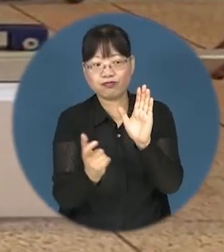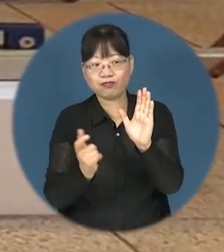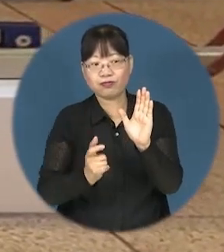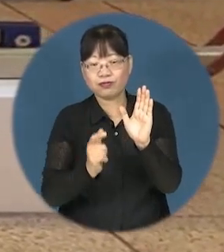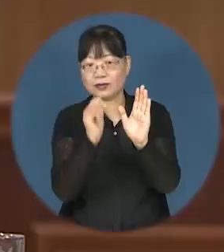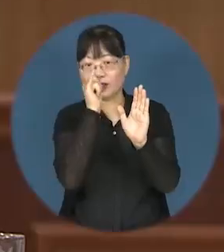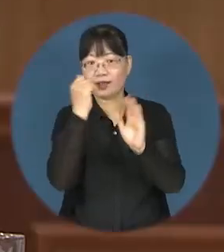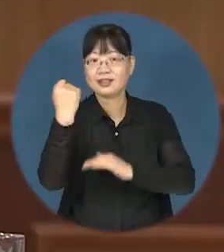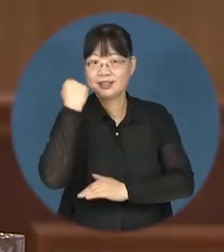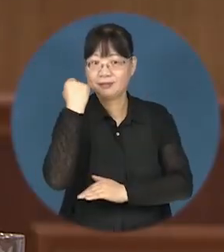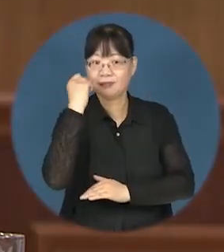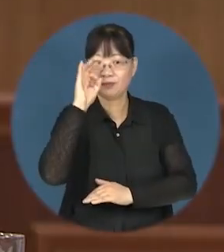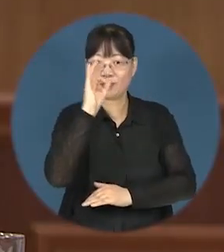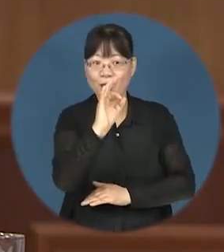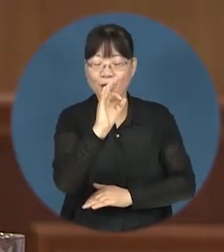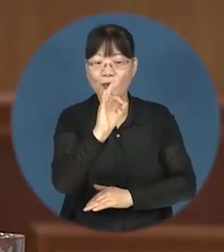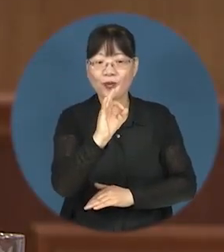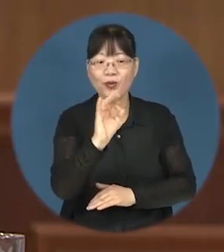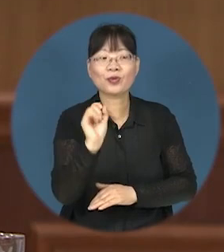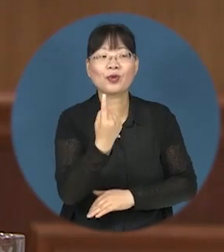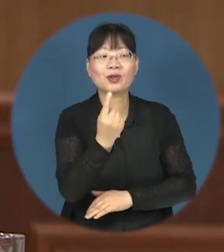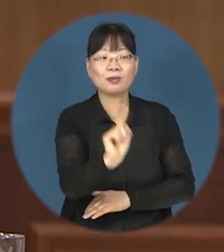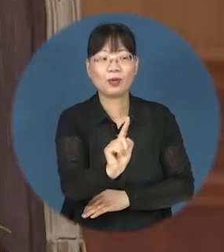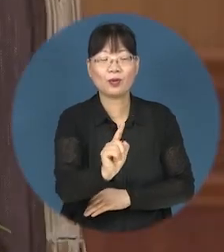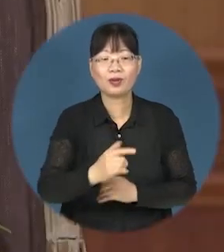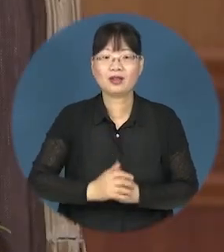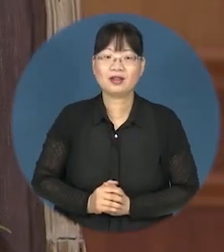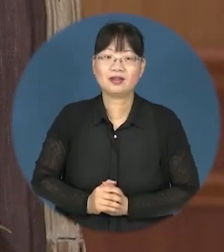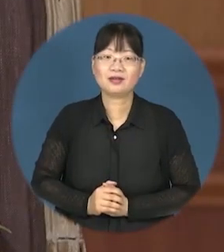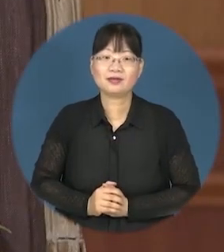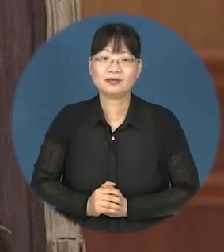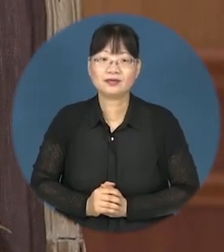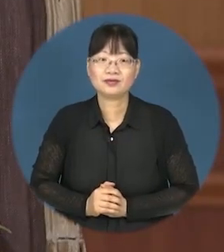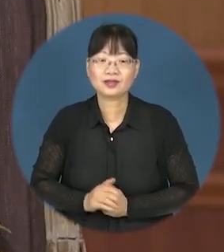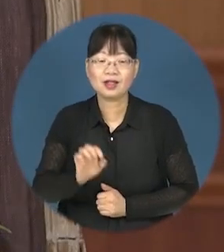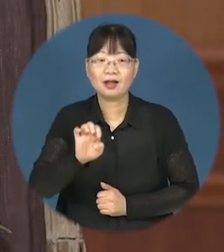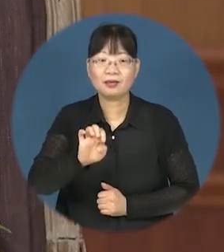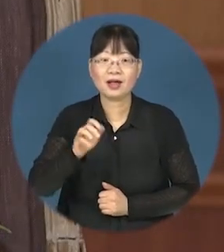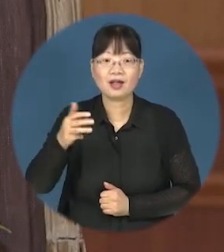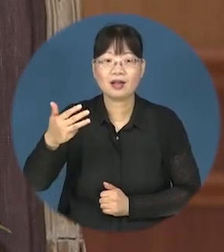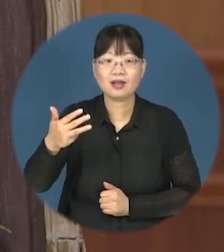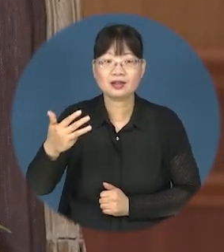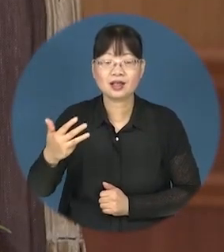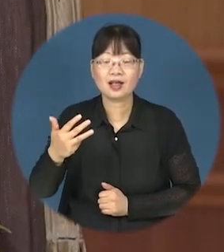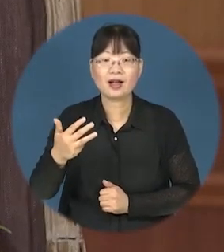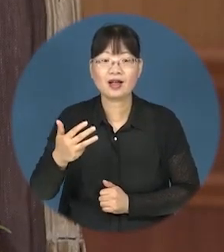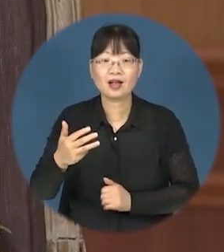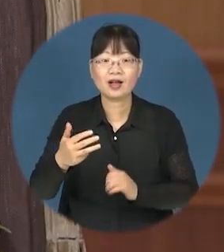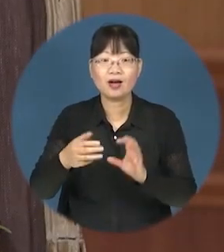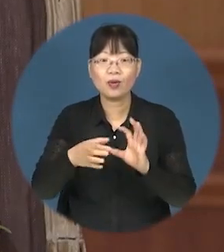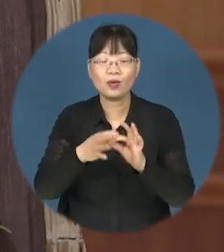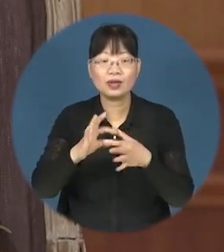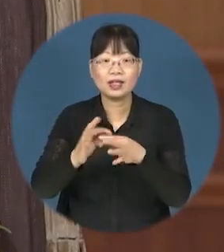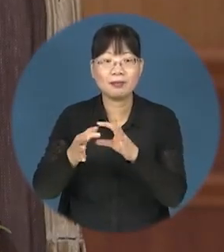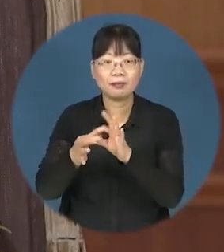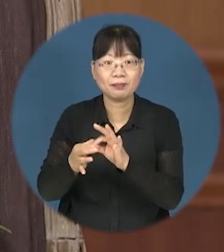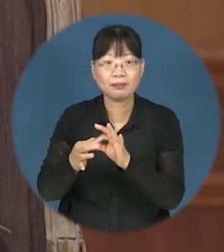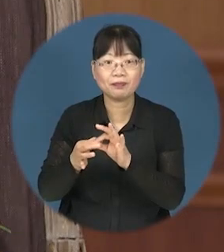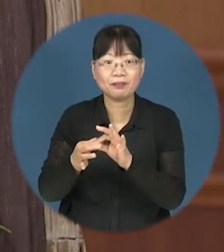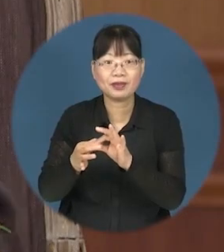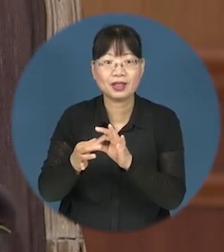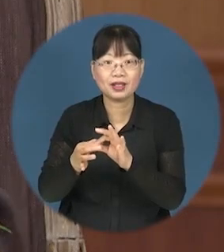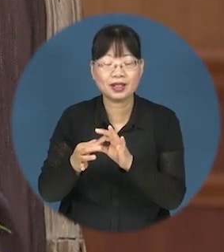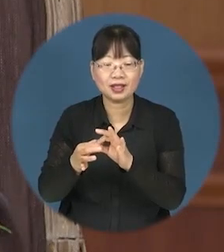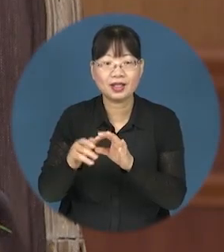4 힘있게 어떻게 쓰시게 된 거에요 아 평창동계올림픽 그 봅슬레이 스켈 품